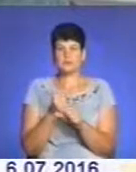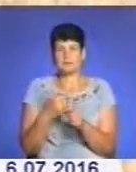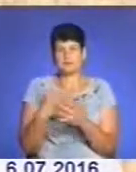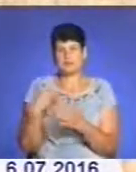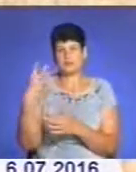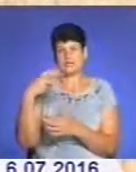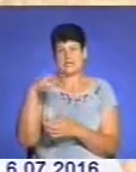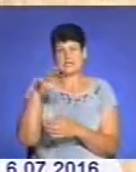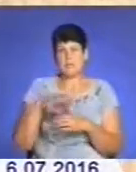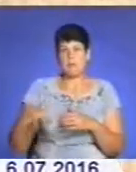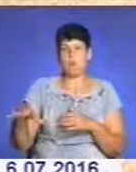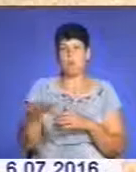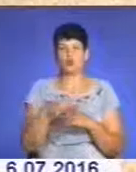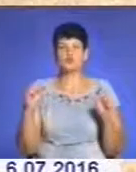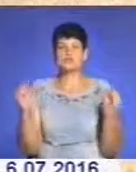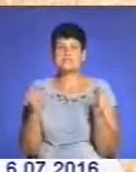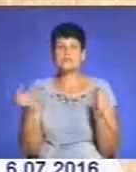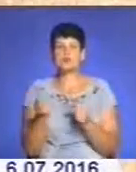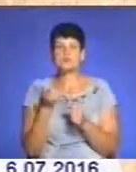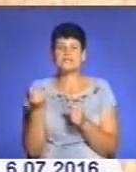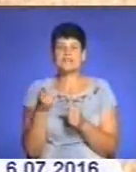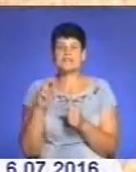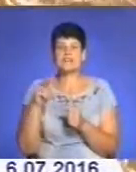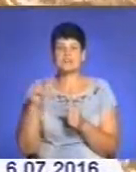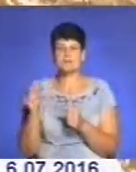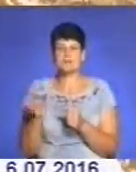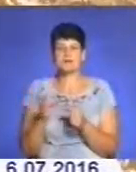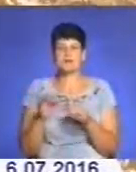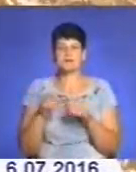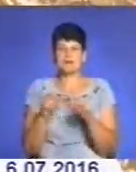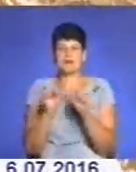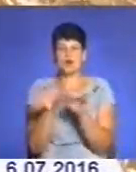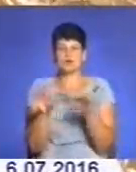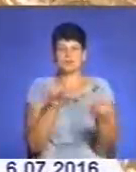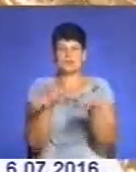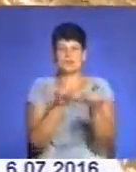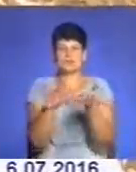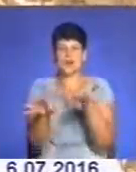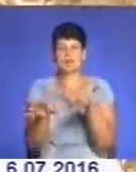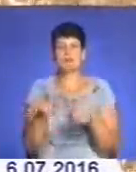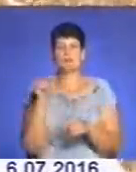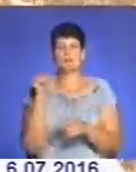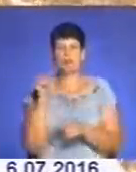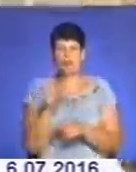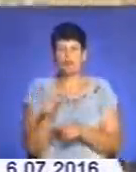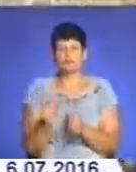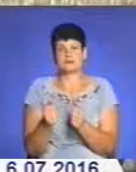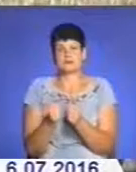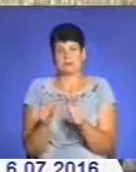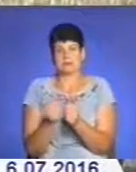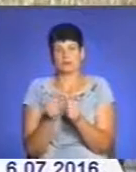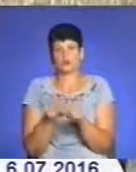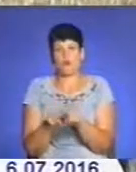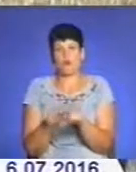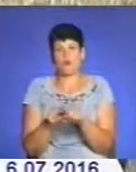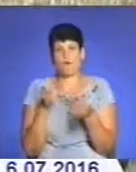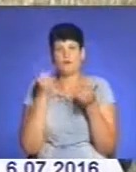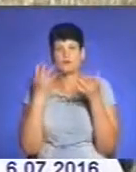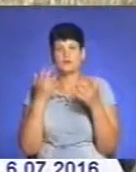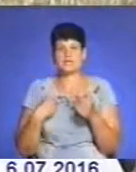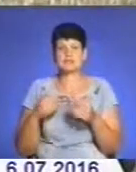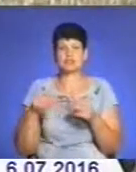площ озимої пшениці та ярого ячменю сіяли розкидачами. Таким чином культура наближається до природних умов. У нас зараз посіяно